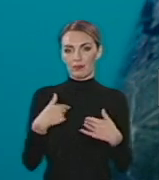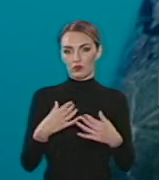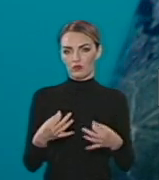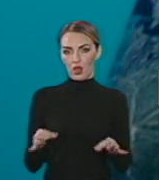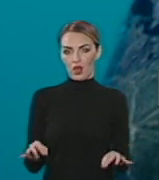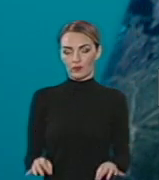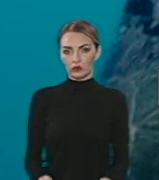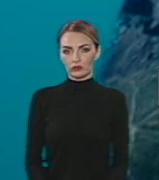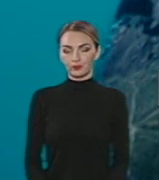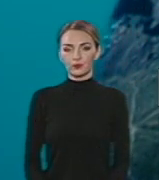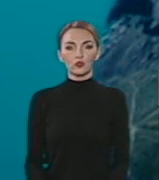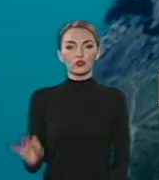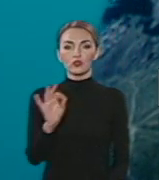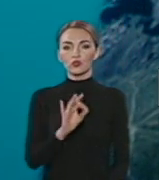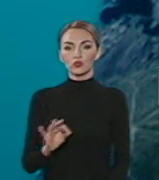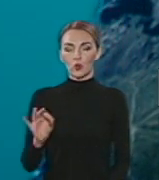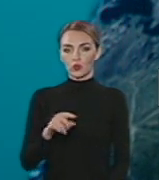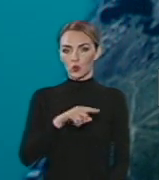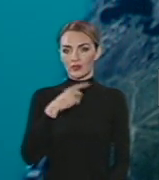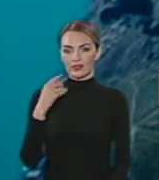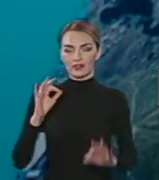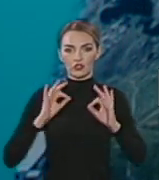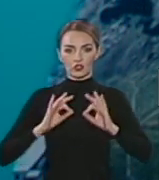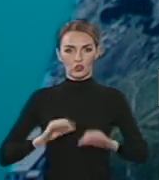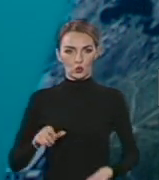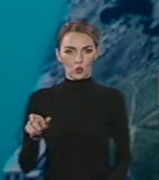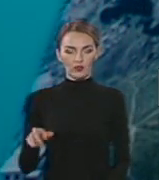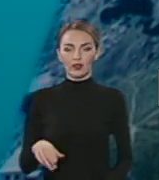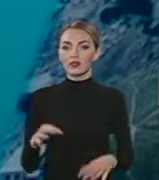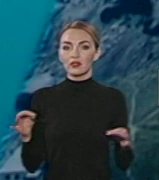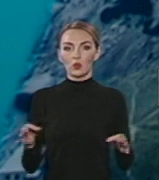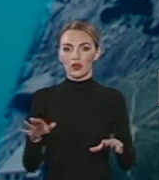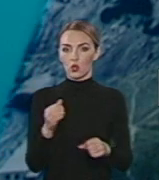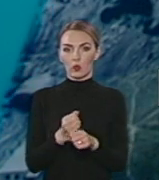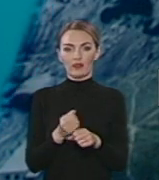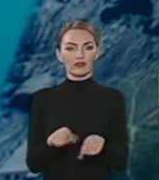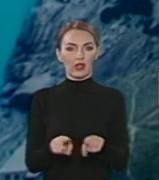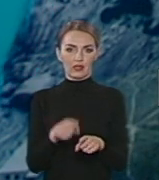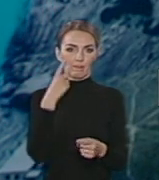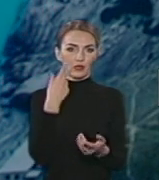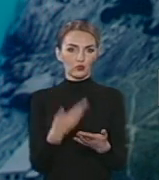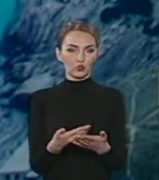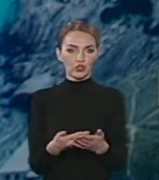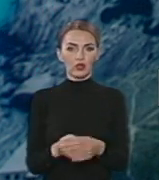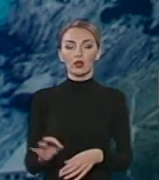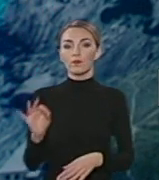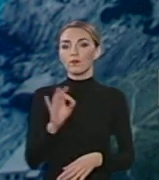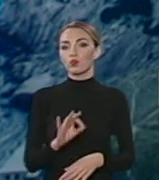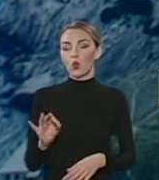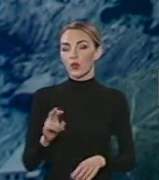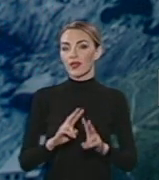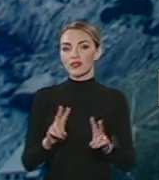речі, жоден російський чиновник, взагалі жоден, ніколи не робив таких припущень про якісь